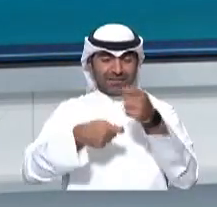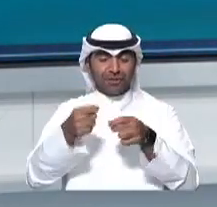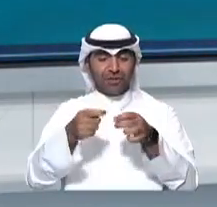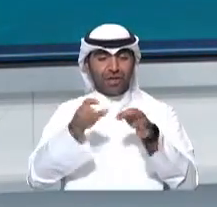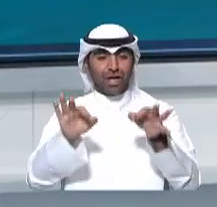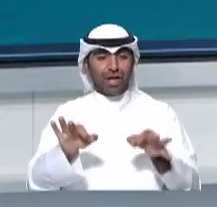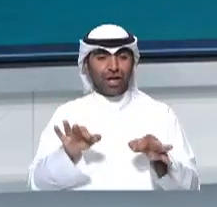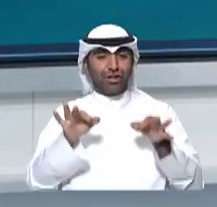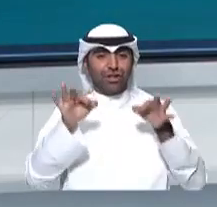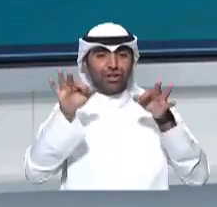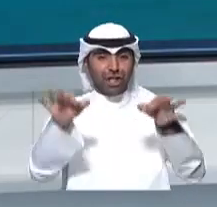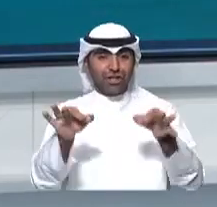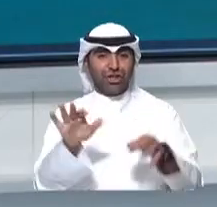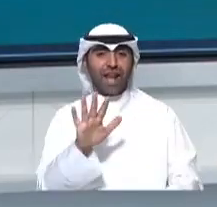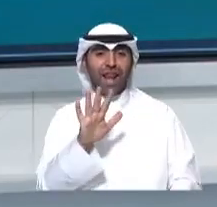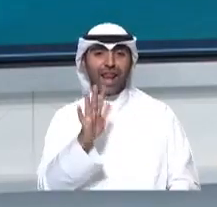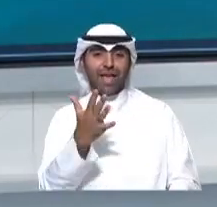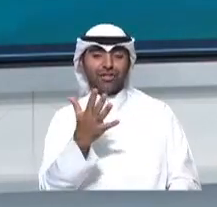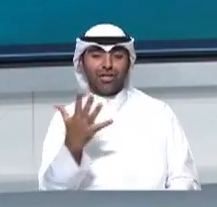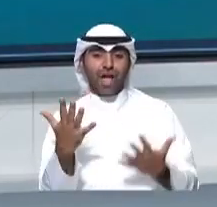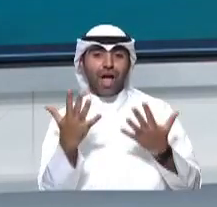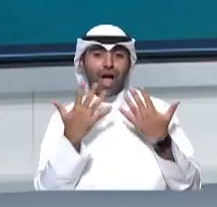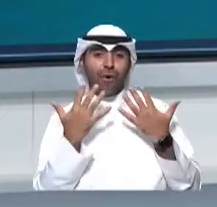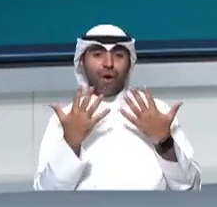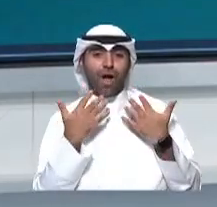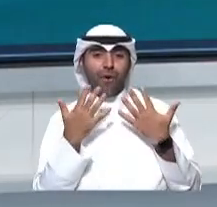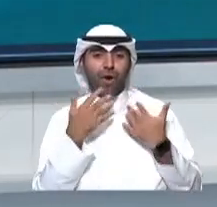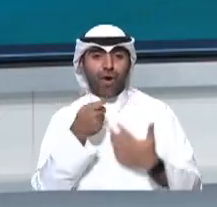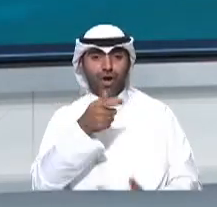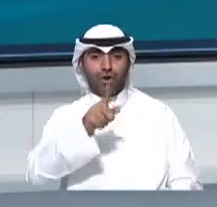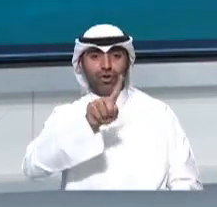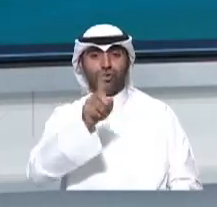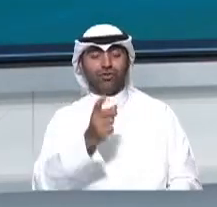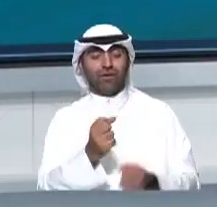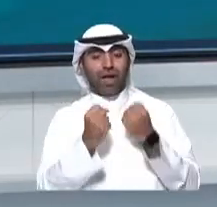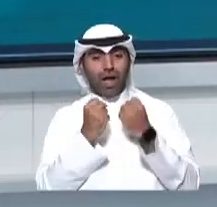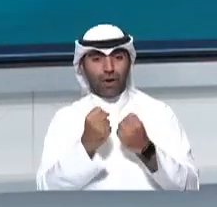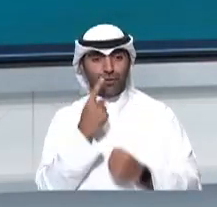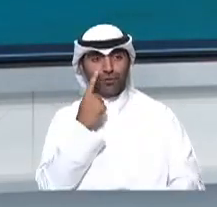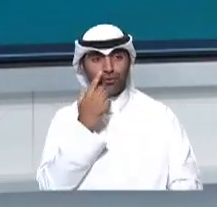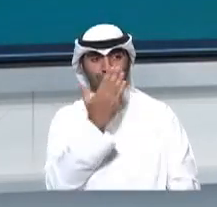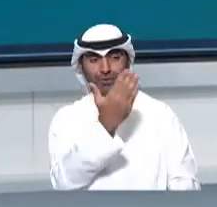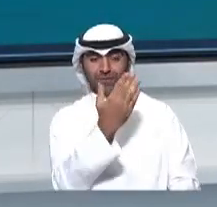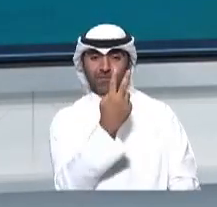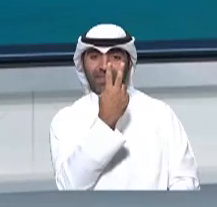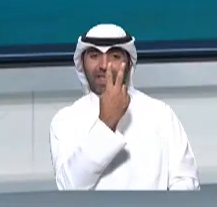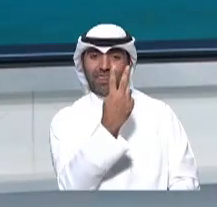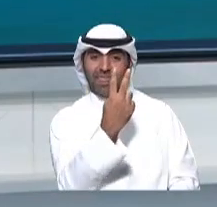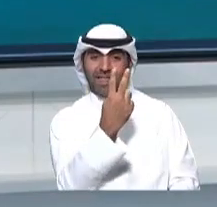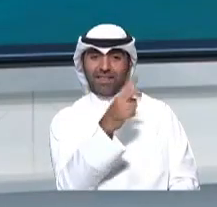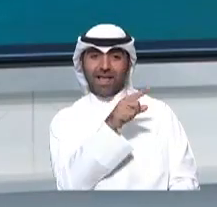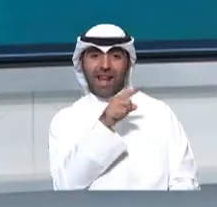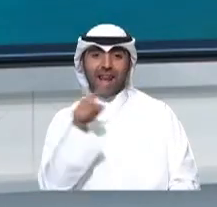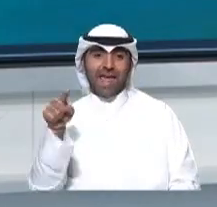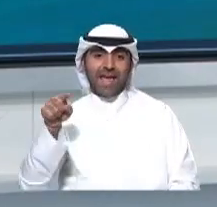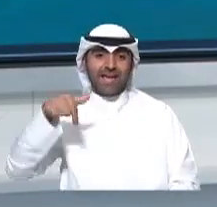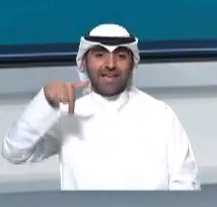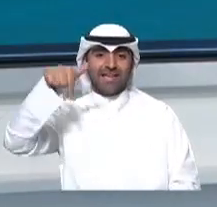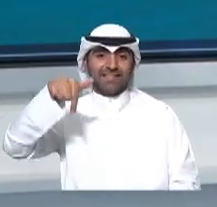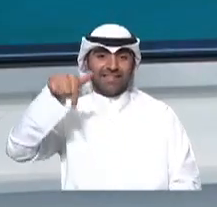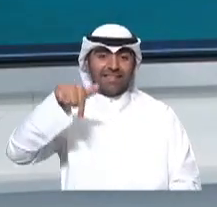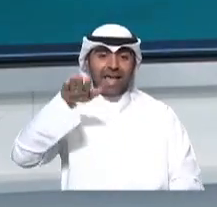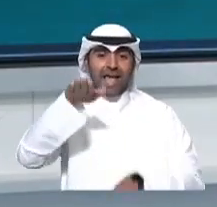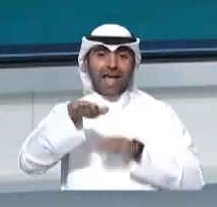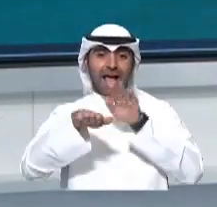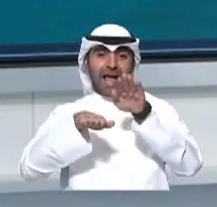هذه الساعة وحتى ساعات الصباح في يوم غدا راح تكون أجواء مناسبة معتدلة، ارتفاع الموج راح